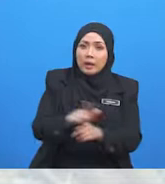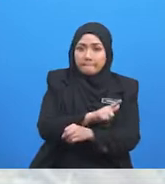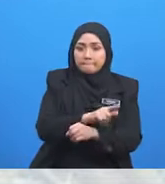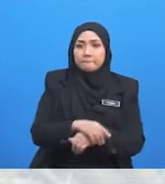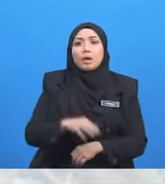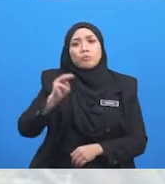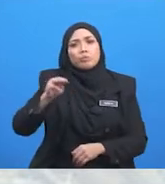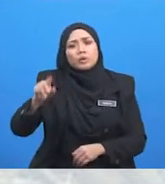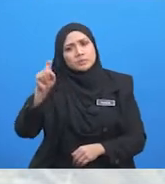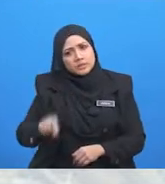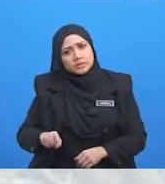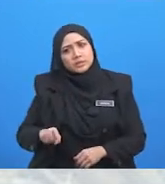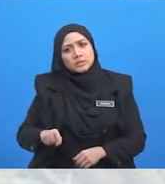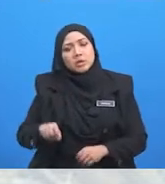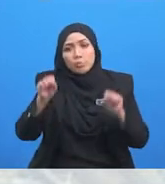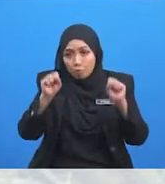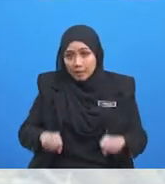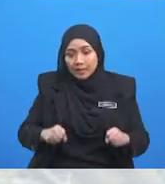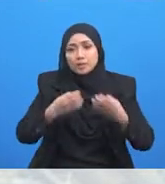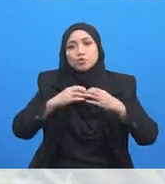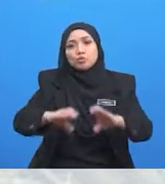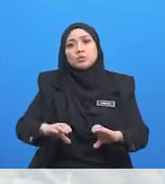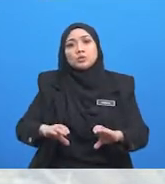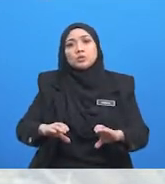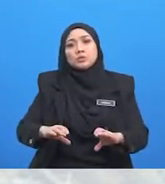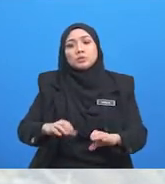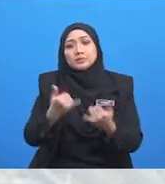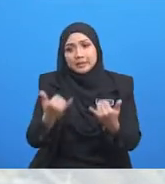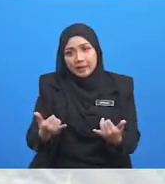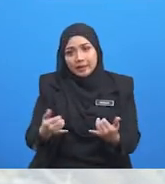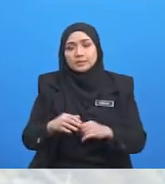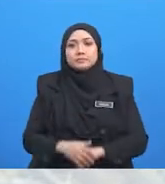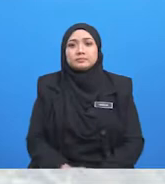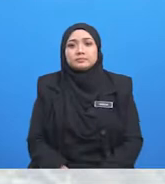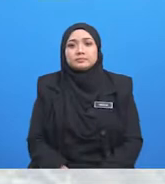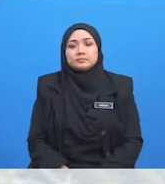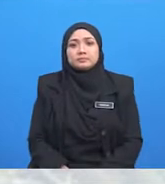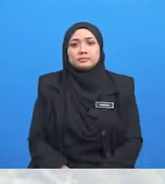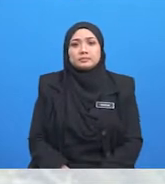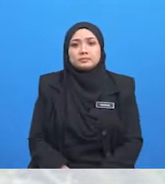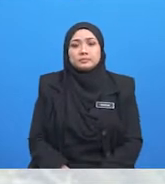Murid-murid bolehlah cuba menjawab soalan ini sekarang.